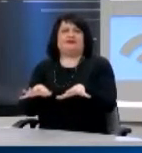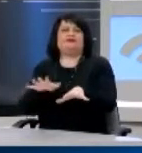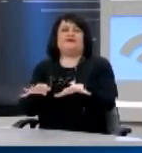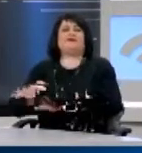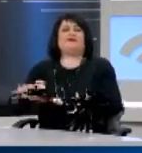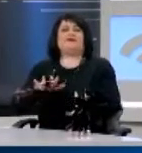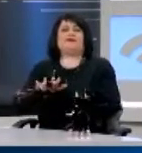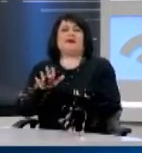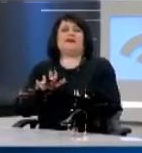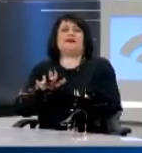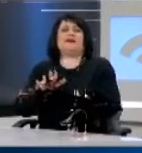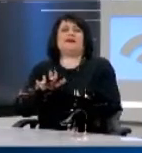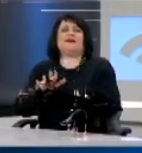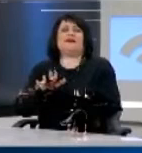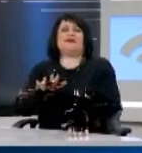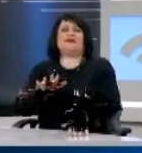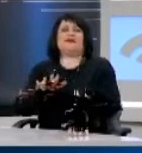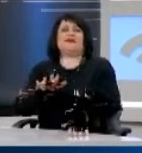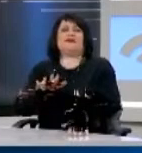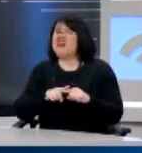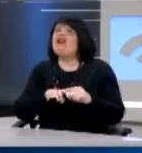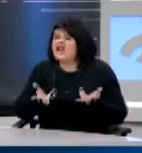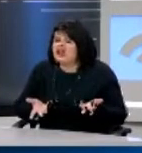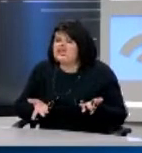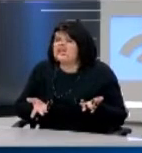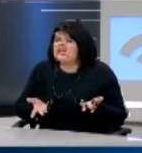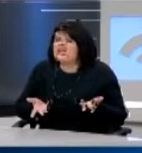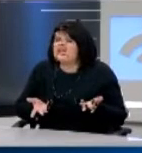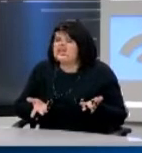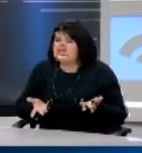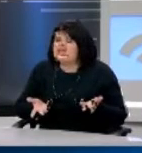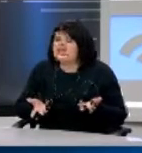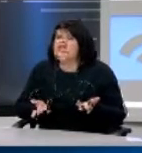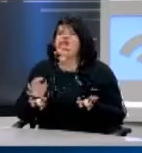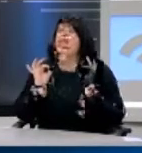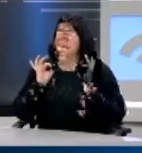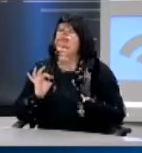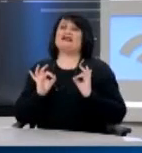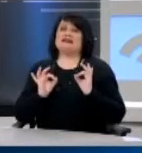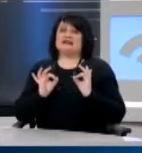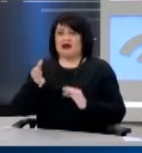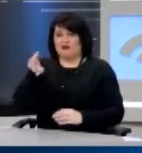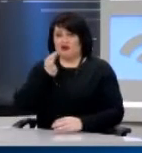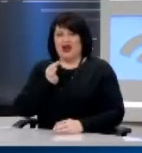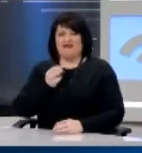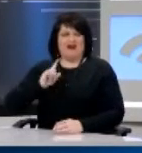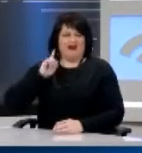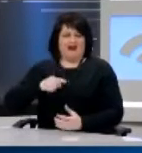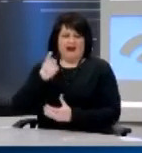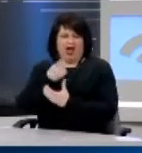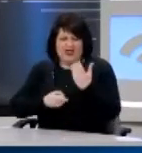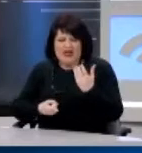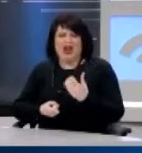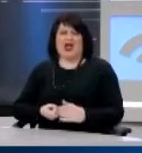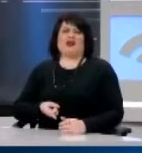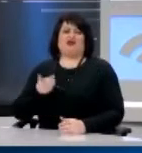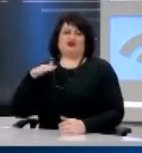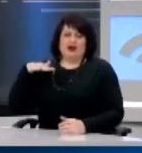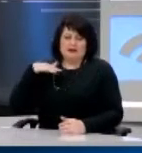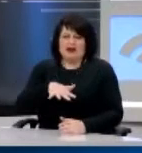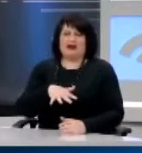Και βεβαίως αυτοί που μιλούν για λαθρέους, για εισβολείς, για δίθεν απειλή στα ήθη και στα έτοιμα του τόπου, αυτοί που γύρισαν την πλάτη σε